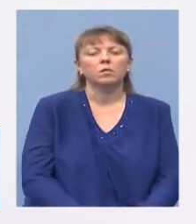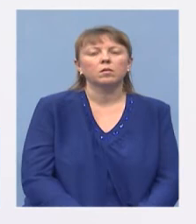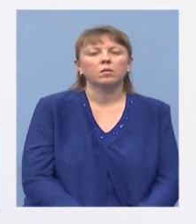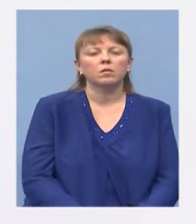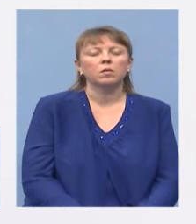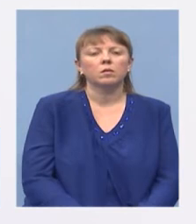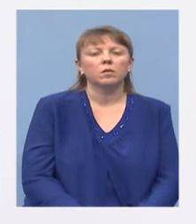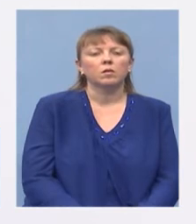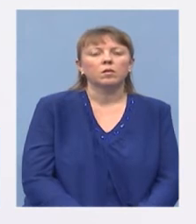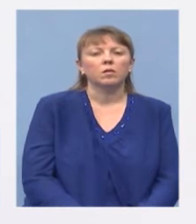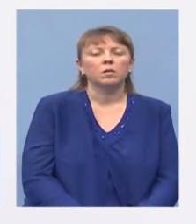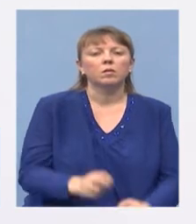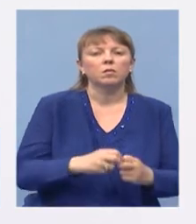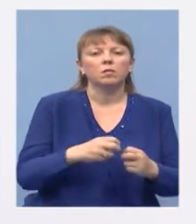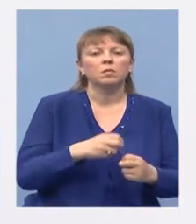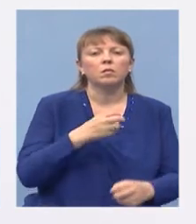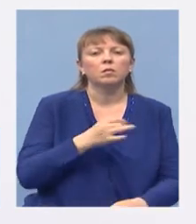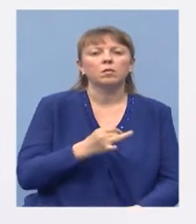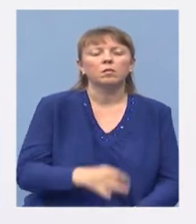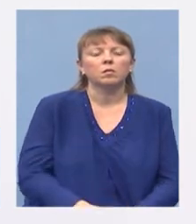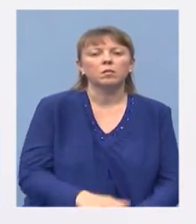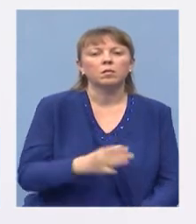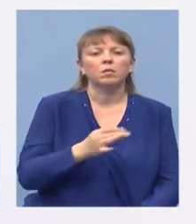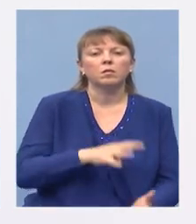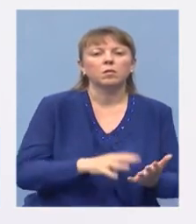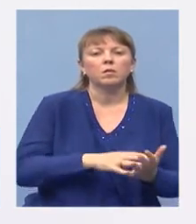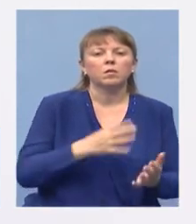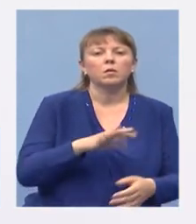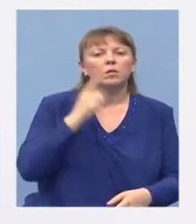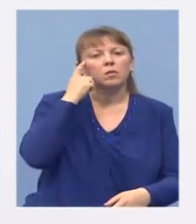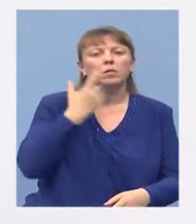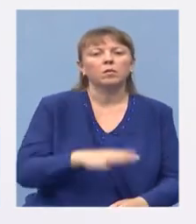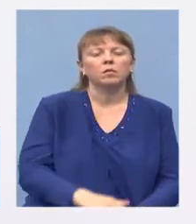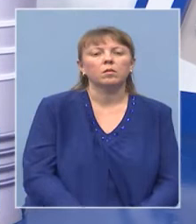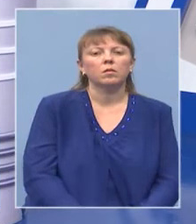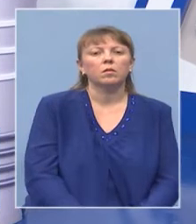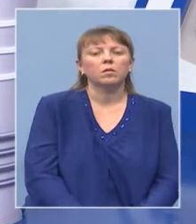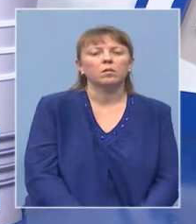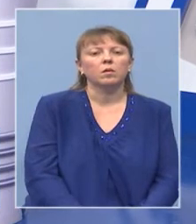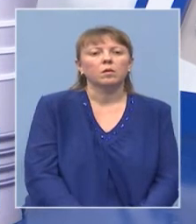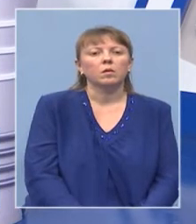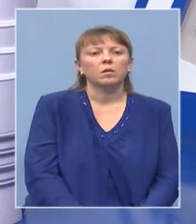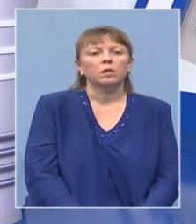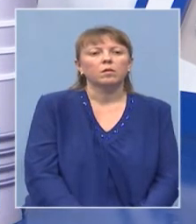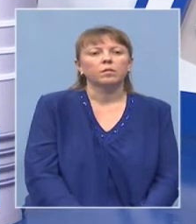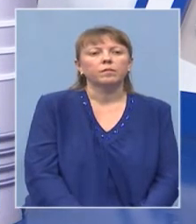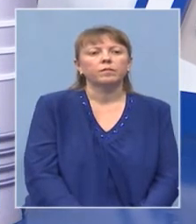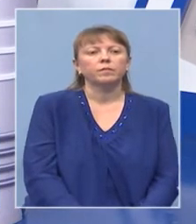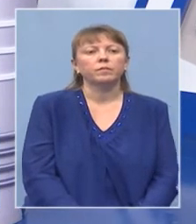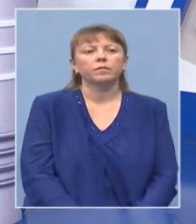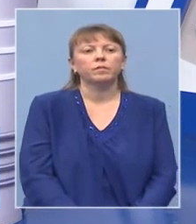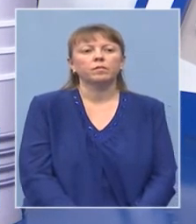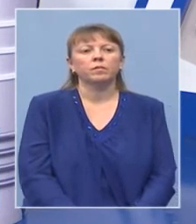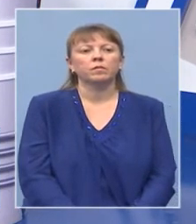в этих проблемах, в принципе, они уже максимально на 90% решены. Да, остается не так много времени, но тем не менее, мы отчасти